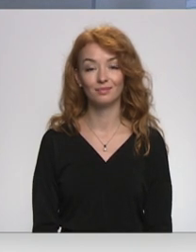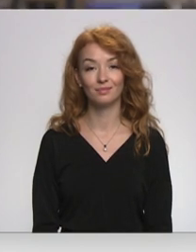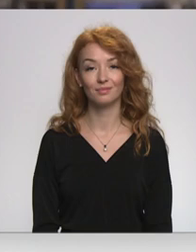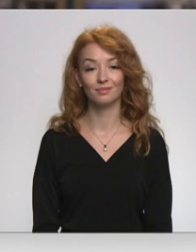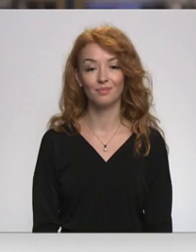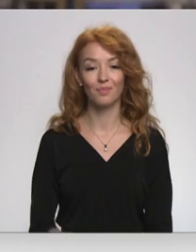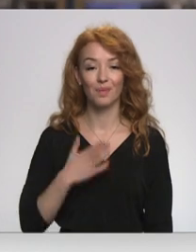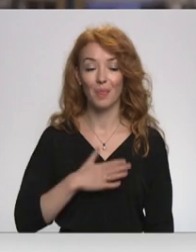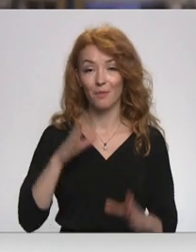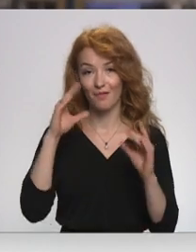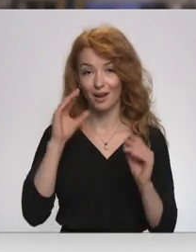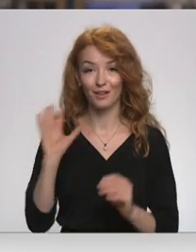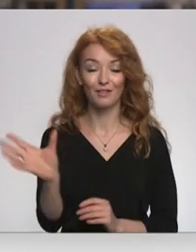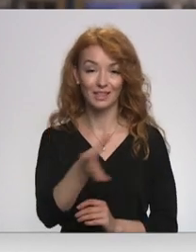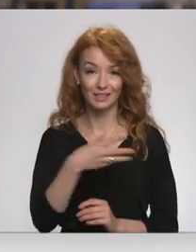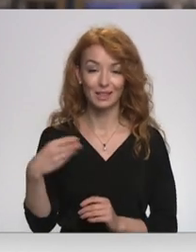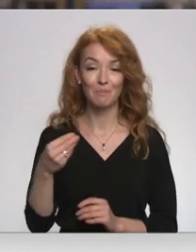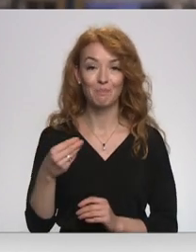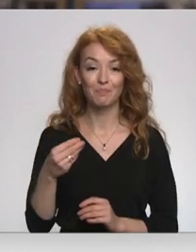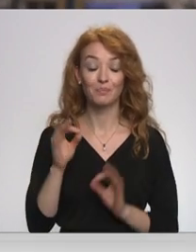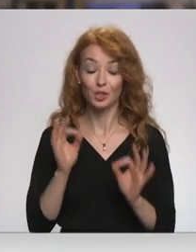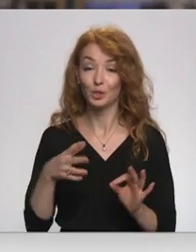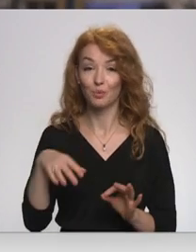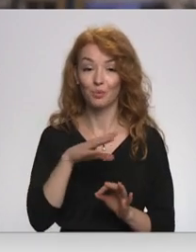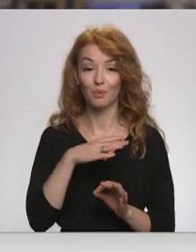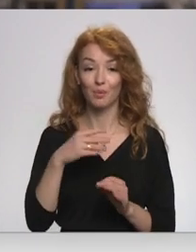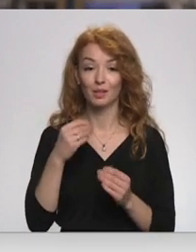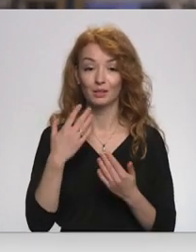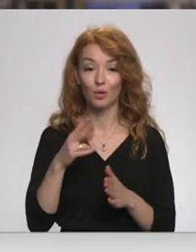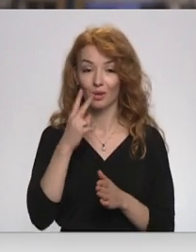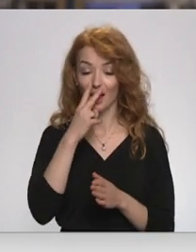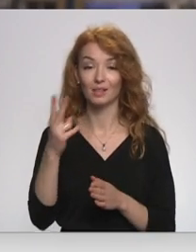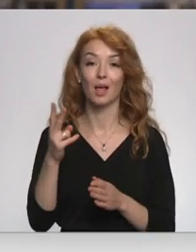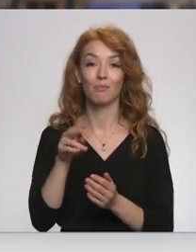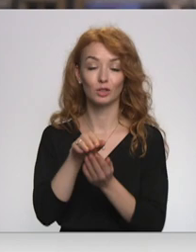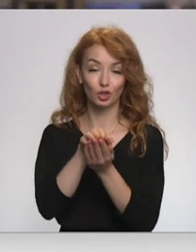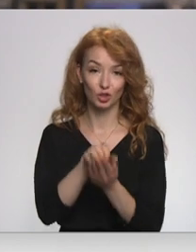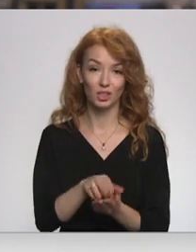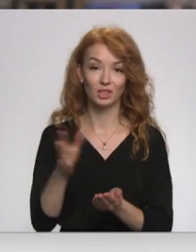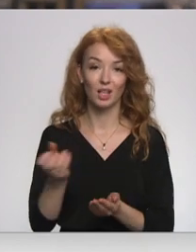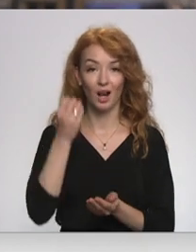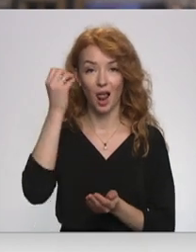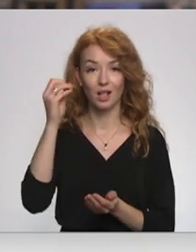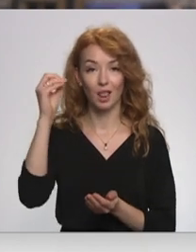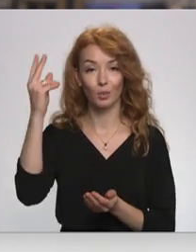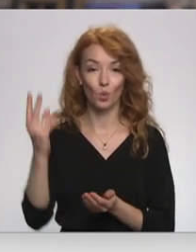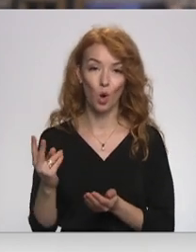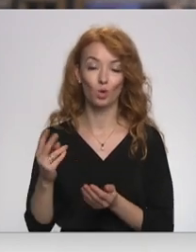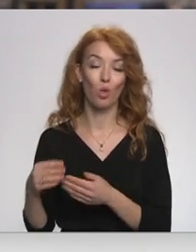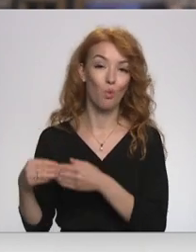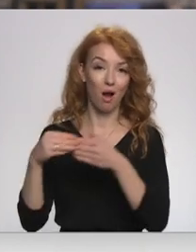Jā, labvakar, Jāni, labvakar, skatītāji. Jā, mēs jau redzējām, ka šķirs ar karalieni Elizabeti otro ir